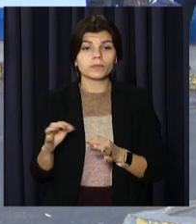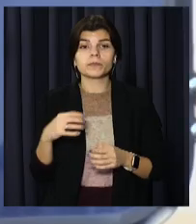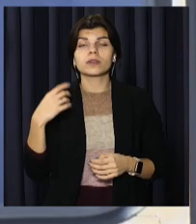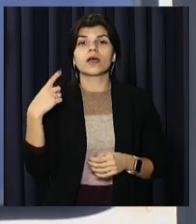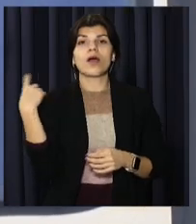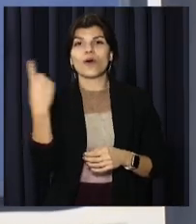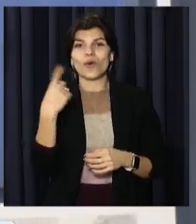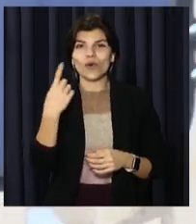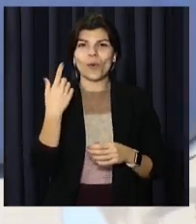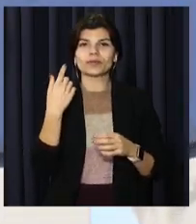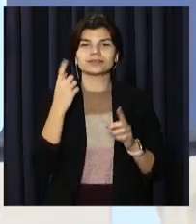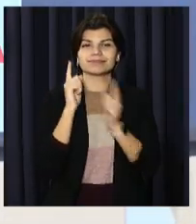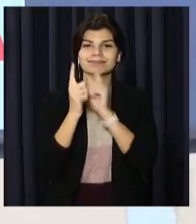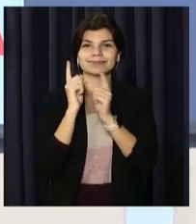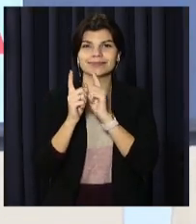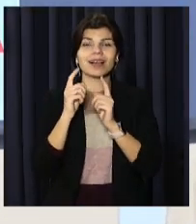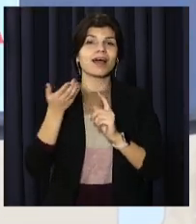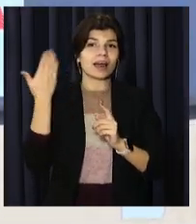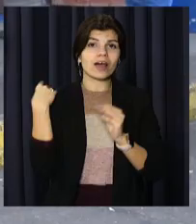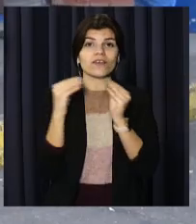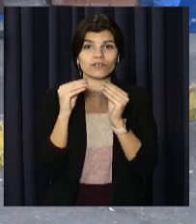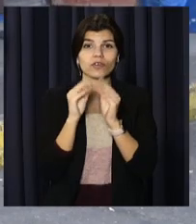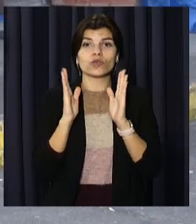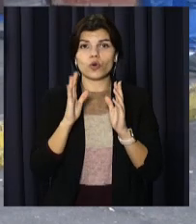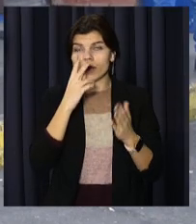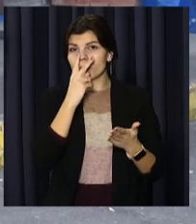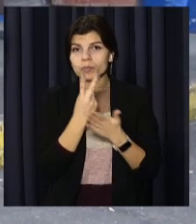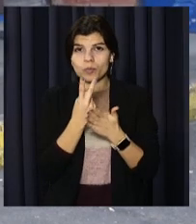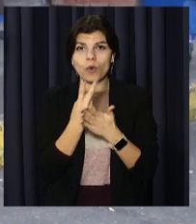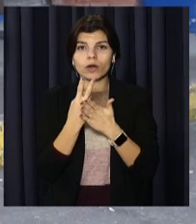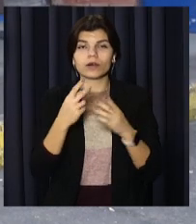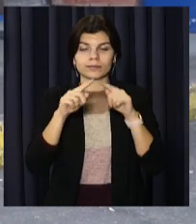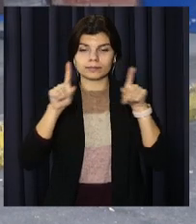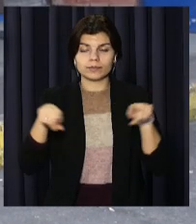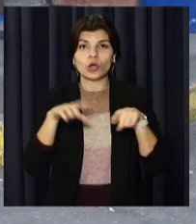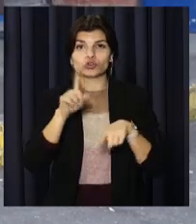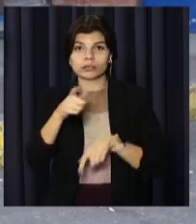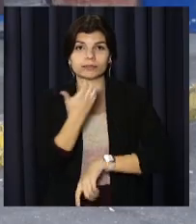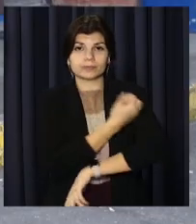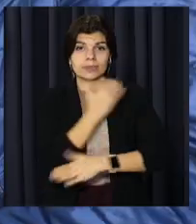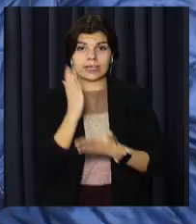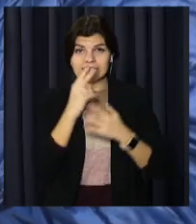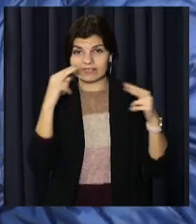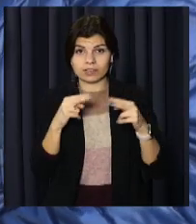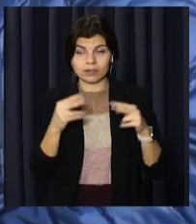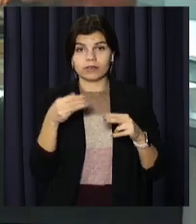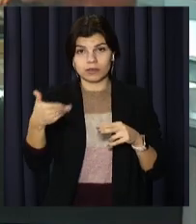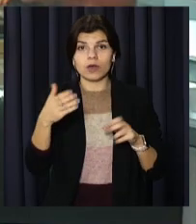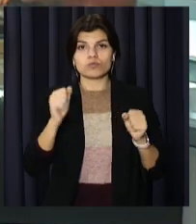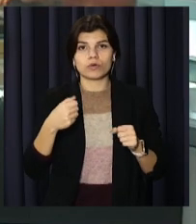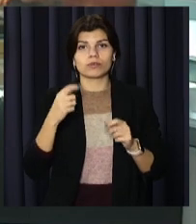міжобласні та міжнародні перевезення, як і раніше, доступні лише за наявності сертифікату про щеплення.